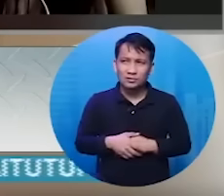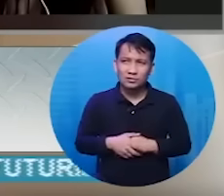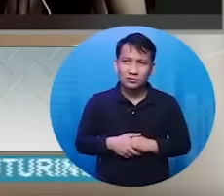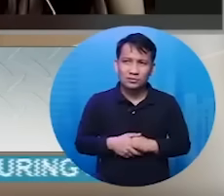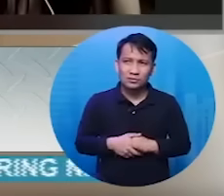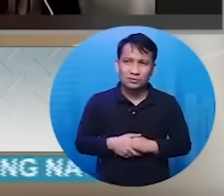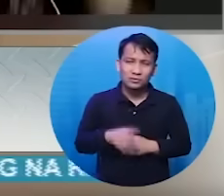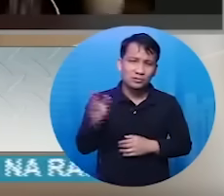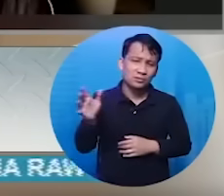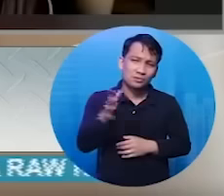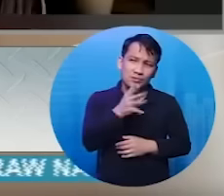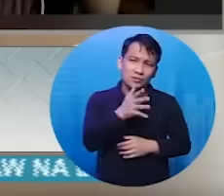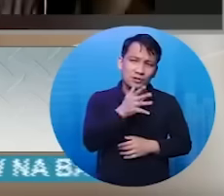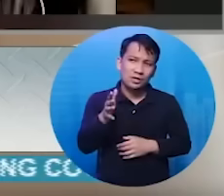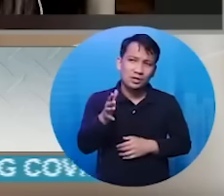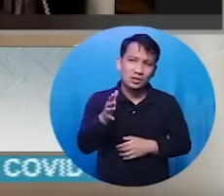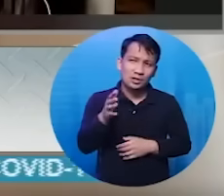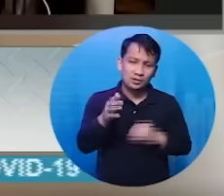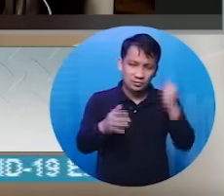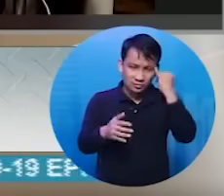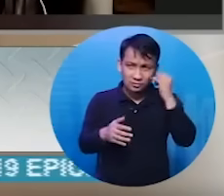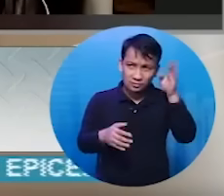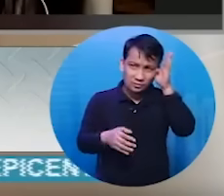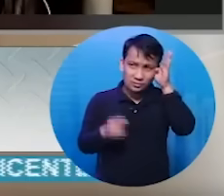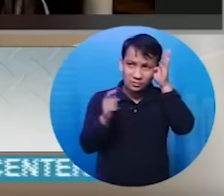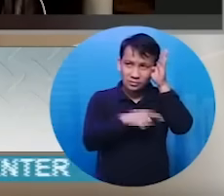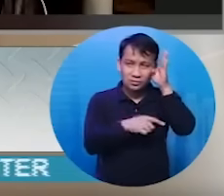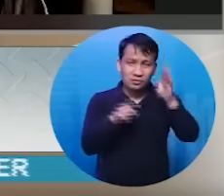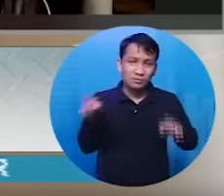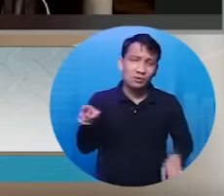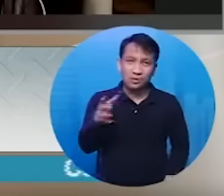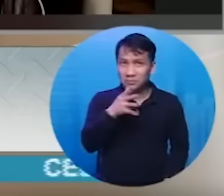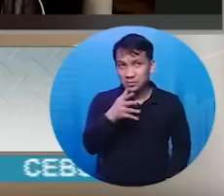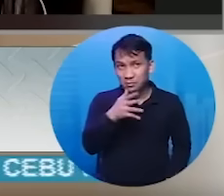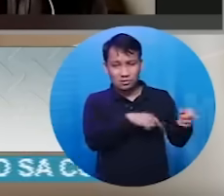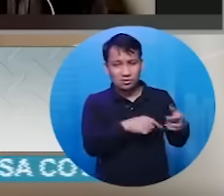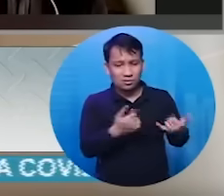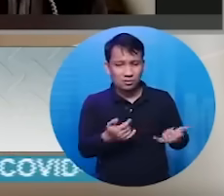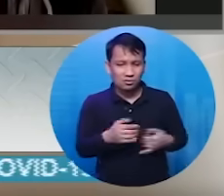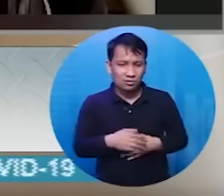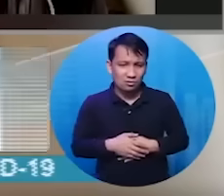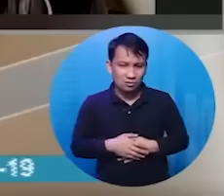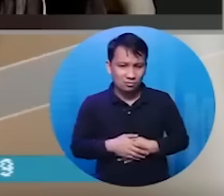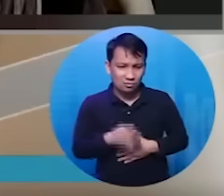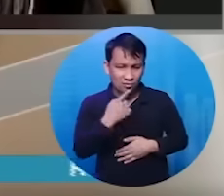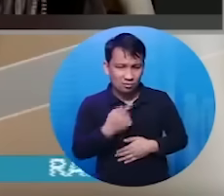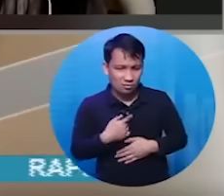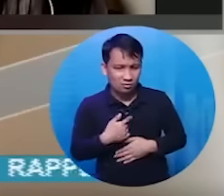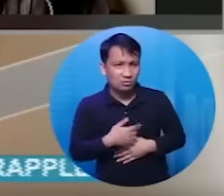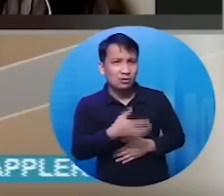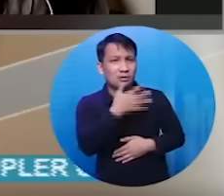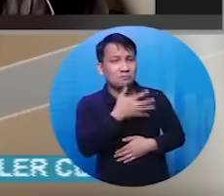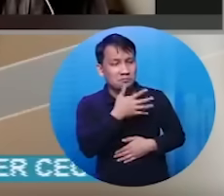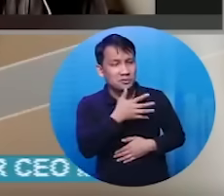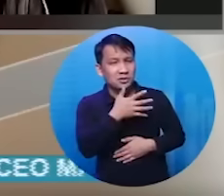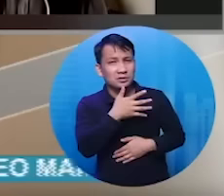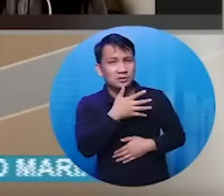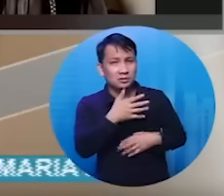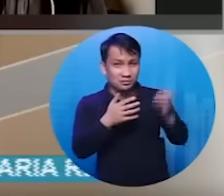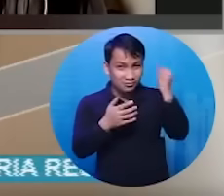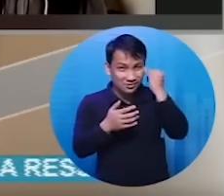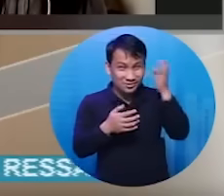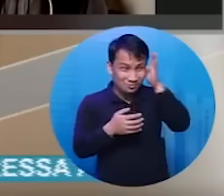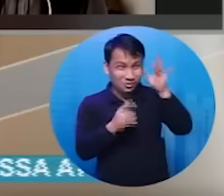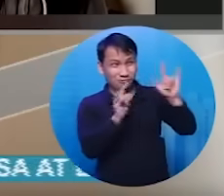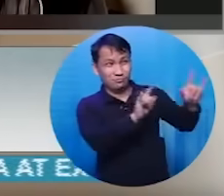pagbigyan natin si nanay. Jim Boy. Yes, sir. Kita mo, itong nanay mo, sinasalo ka? Mahal na mahal ka ni Mama. Kahit